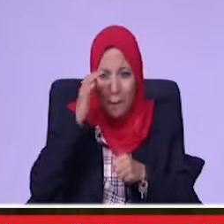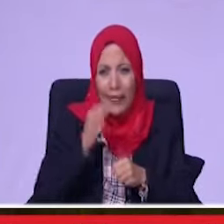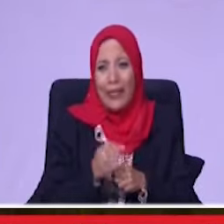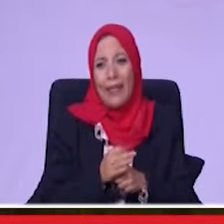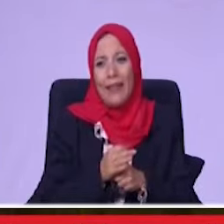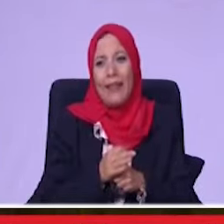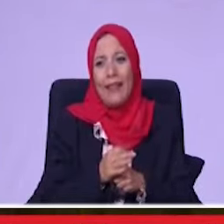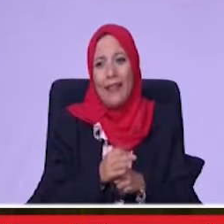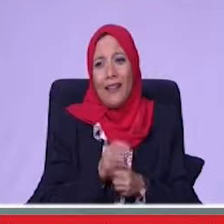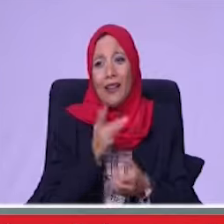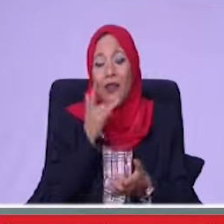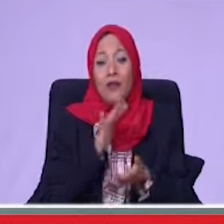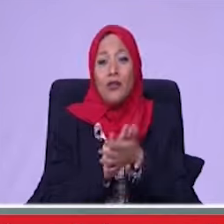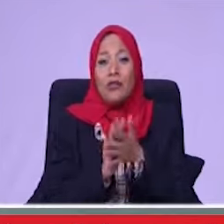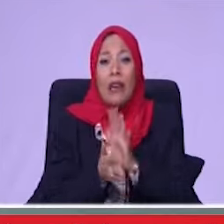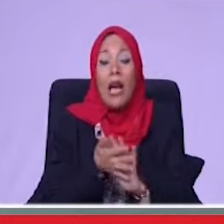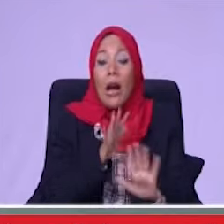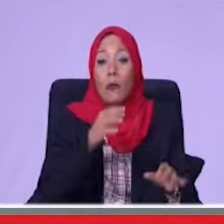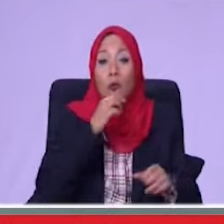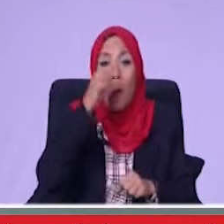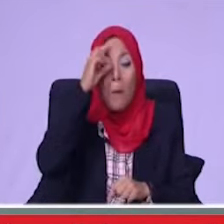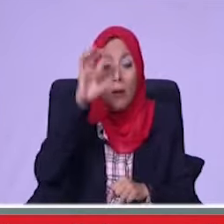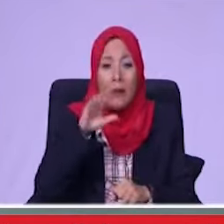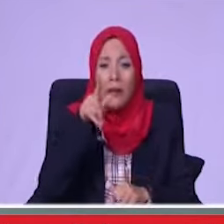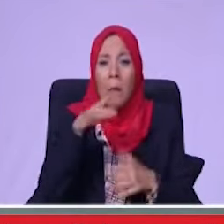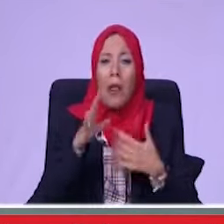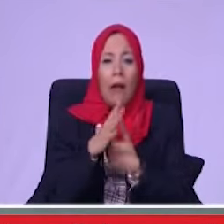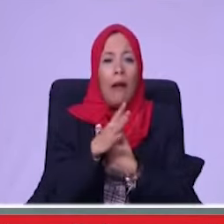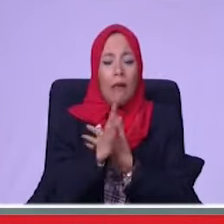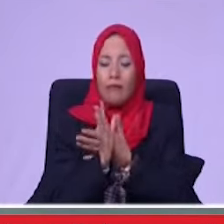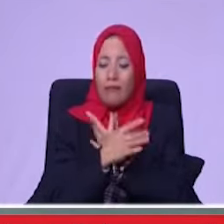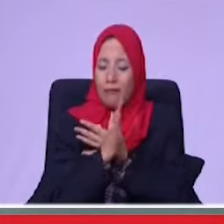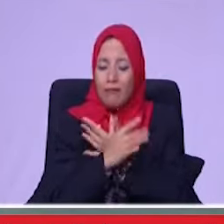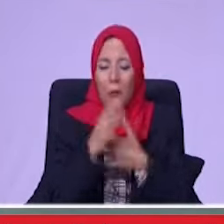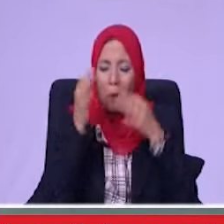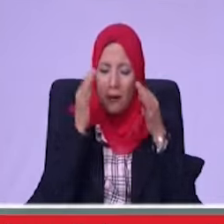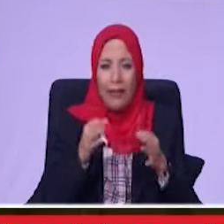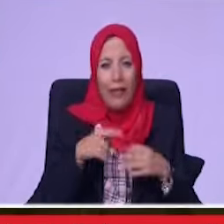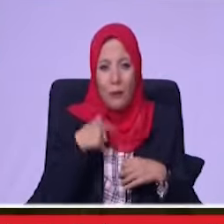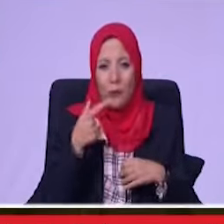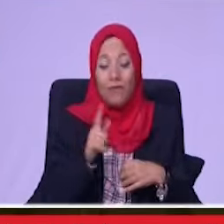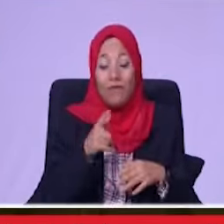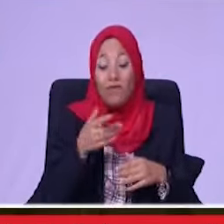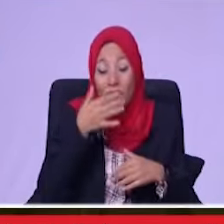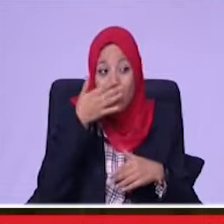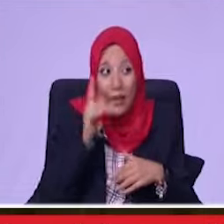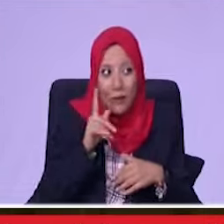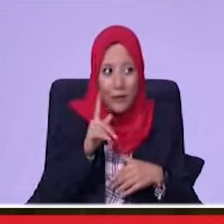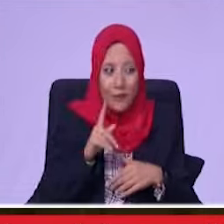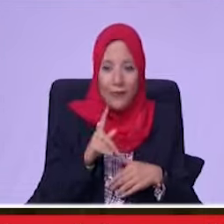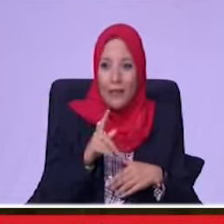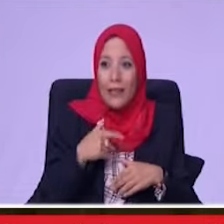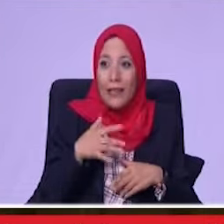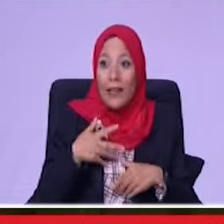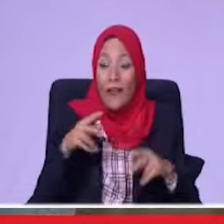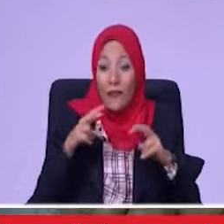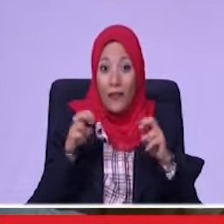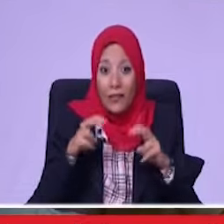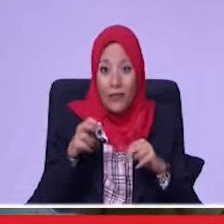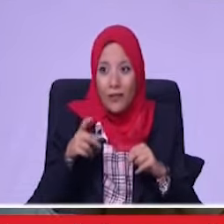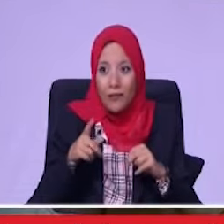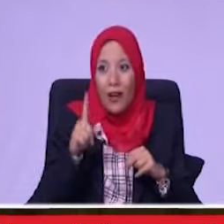يعني ما فيش أي حاجة يقولها غير القرآن؟ القرآن بس. مش حاجة غريبة دي؟ لا لا، ما فيش غريبة. طب هل ليها تفسير؟